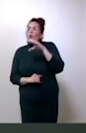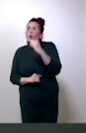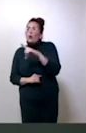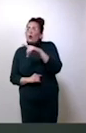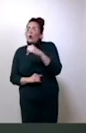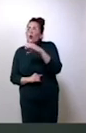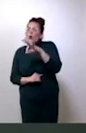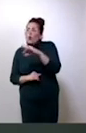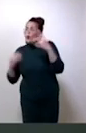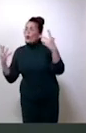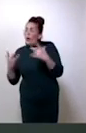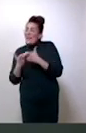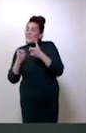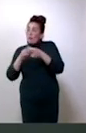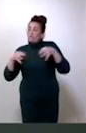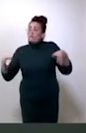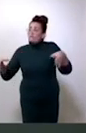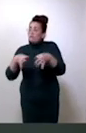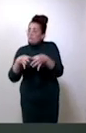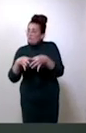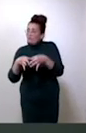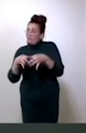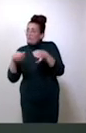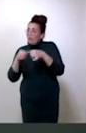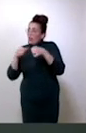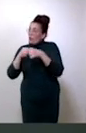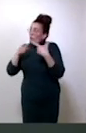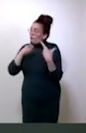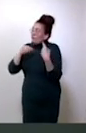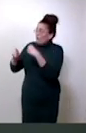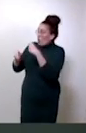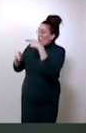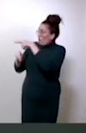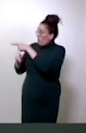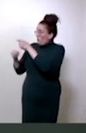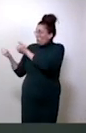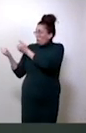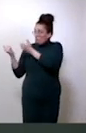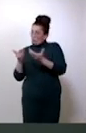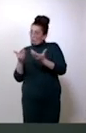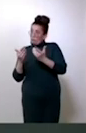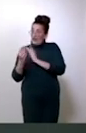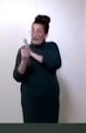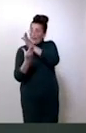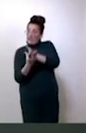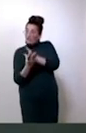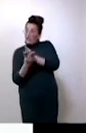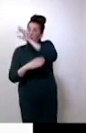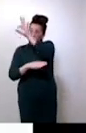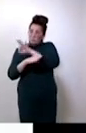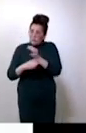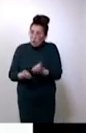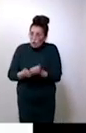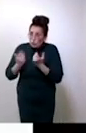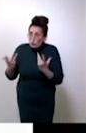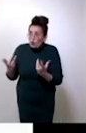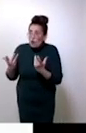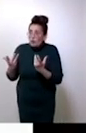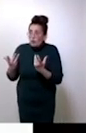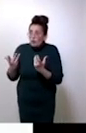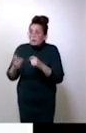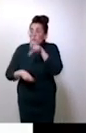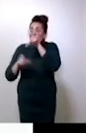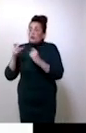un tenement foncier sur lesquels on va réaliser plusieurs programmes conçus par plusieurs architectes et réalisés par plusieurs maîtres